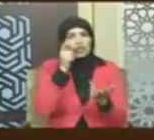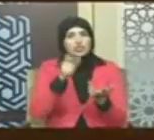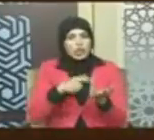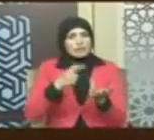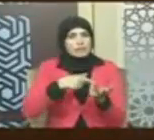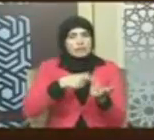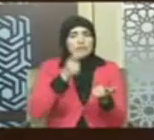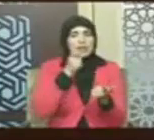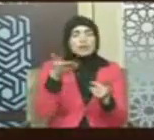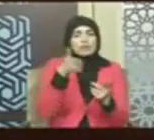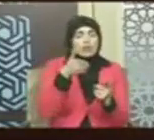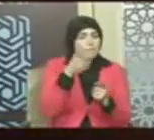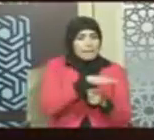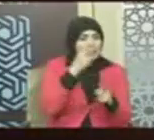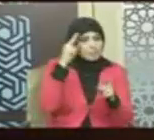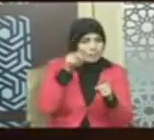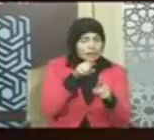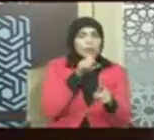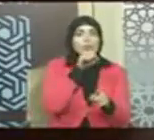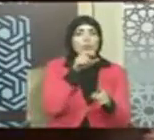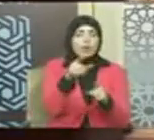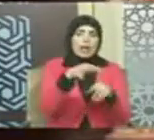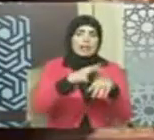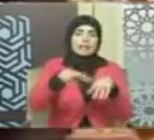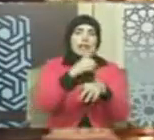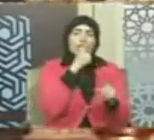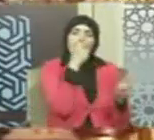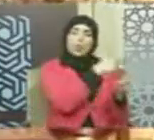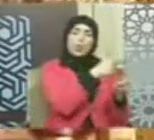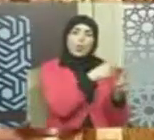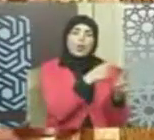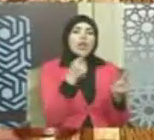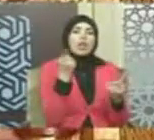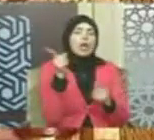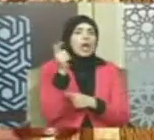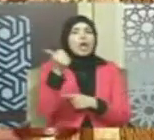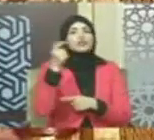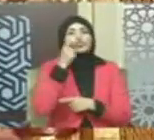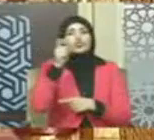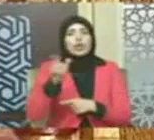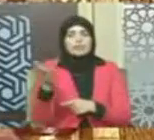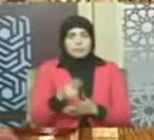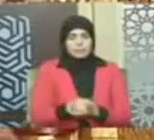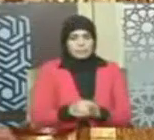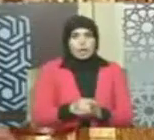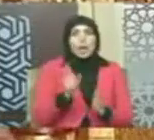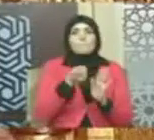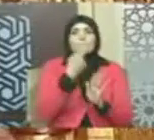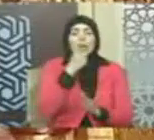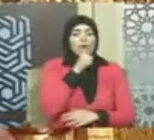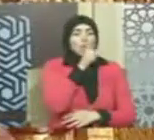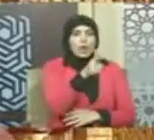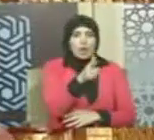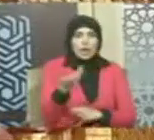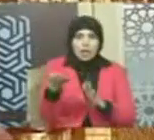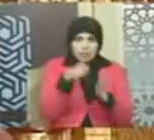يقولون: نفقد فلان. ثم قال لهم: أتفقدون أحدا؟ قالوا: لا يا رسول الله.